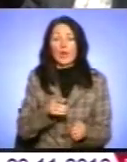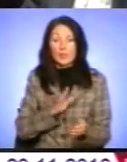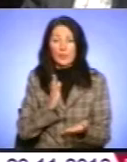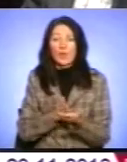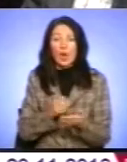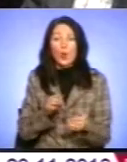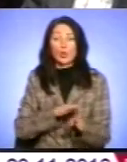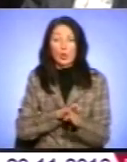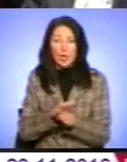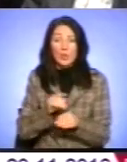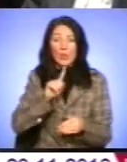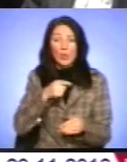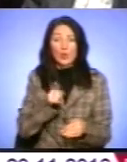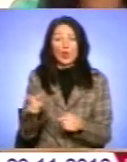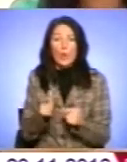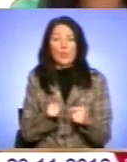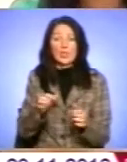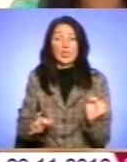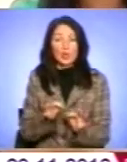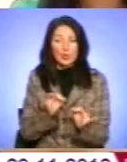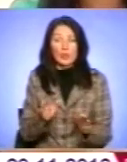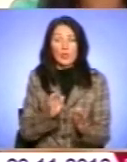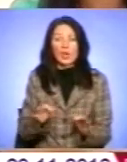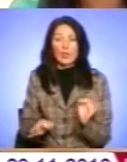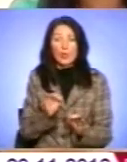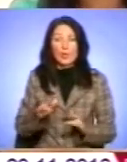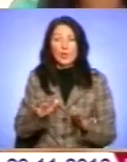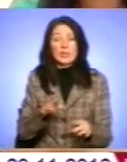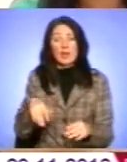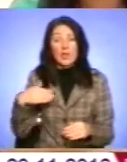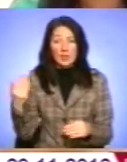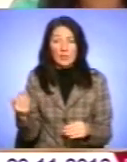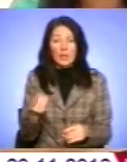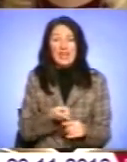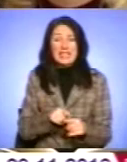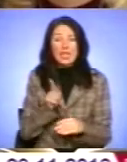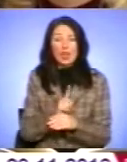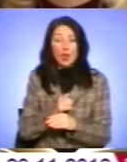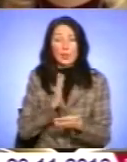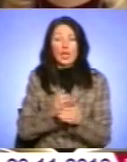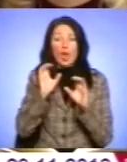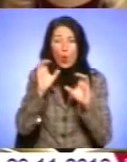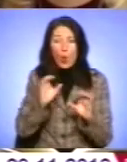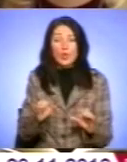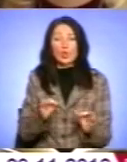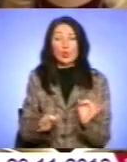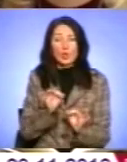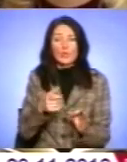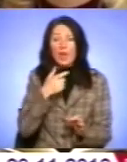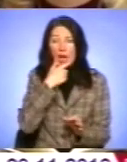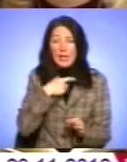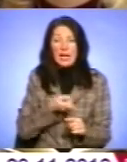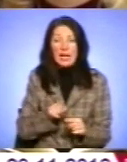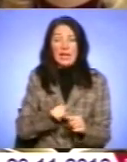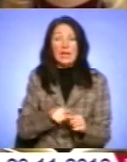поведінки суддів не лише у судовому процесі, але й за його межами. Ці норми зафіксовані у кодексі суддівської етики, який